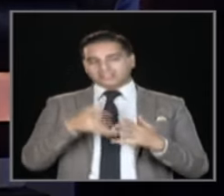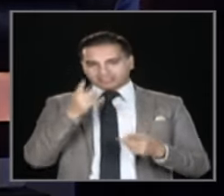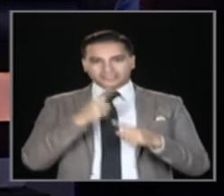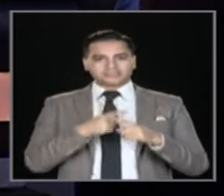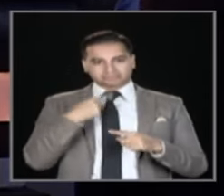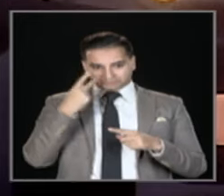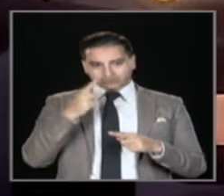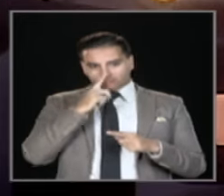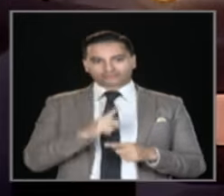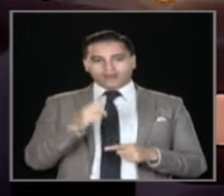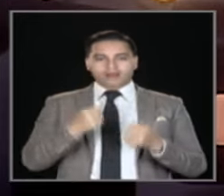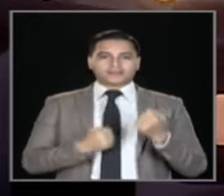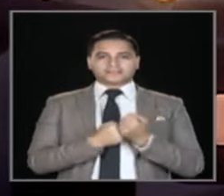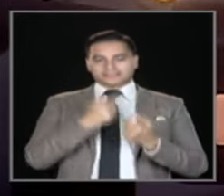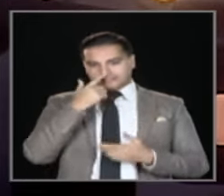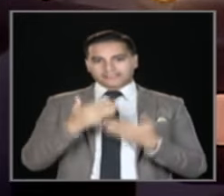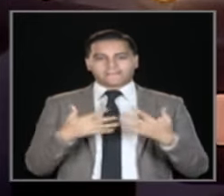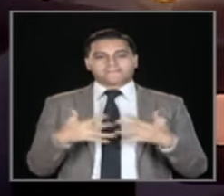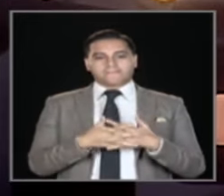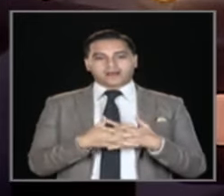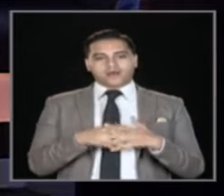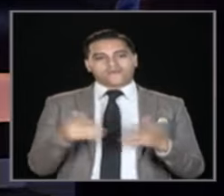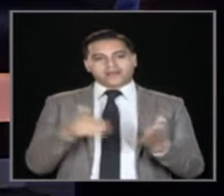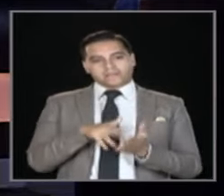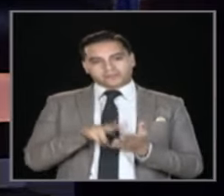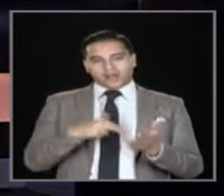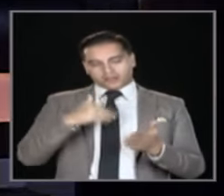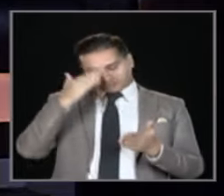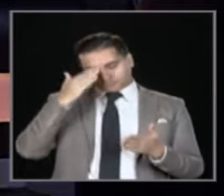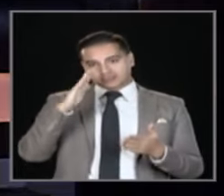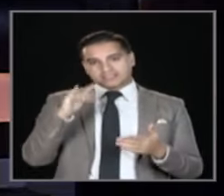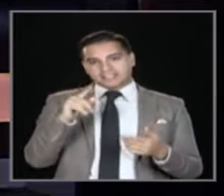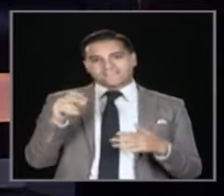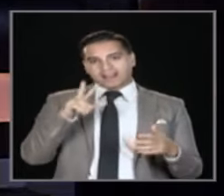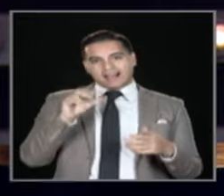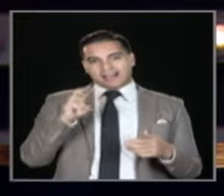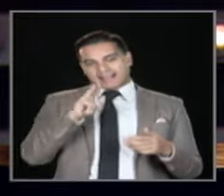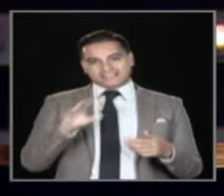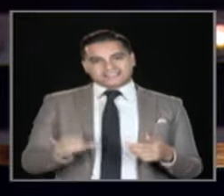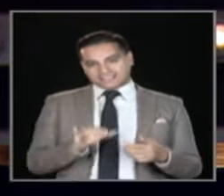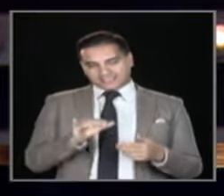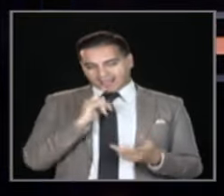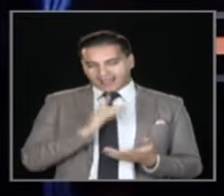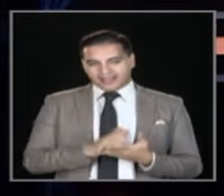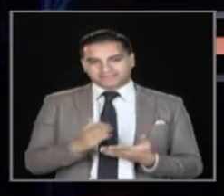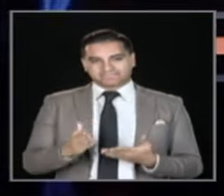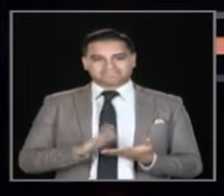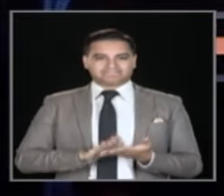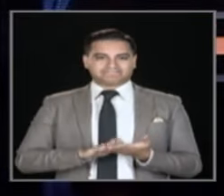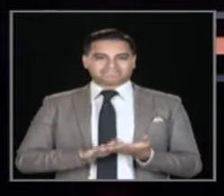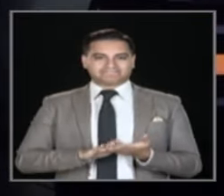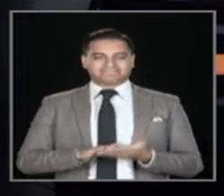الفاينل او هتكونوا مع بعض في فريق واحد، وده حصل فعلا. فلازم بجد كلنا نشكر ونحيي سيف الليسي. نحييه كلنا طبعا.